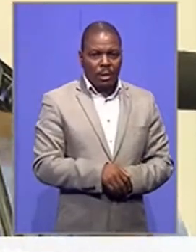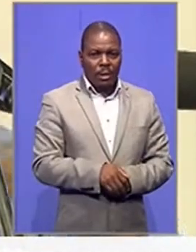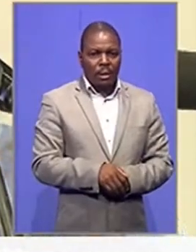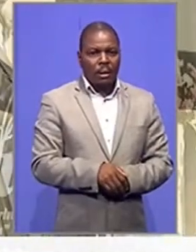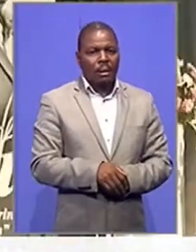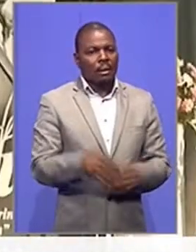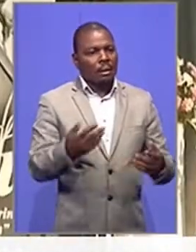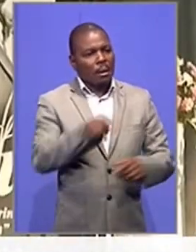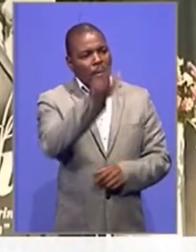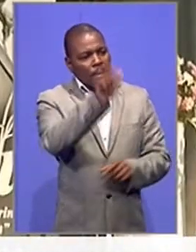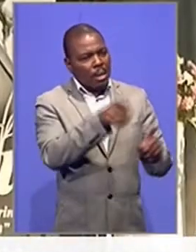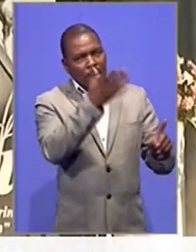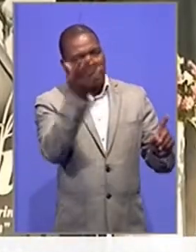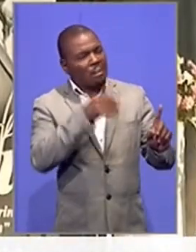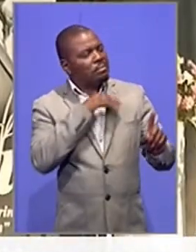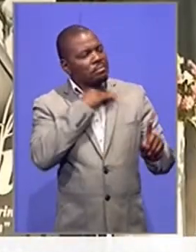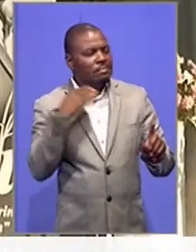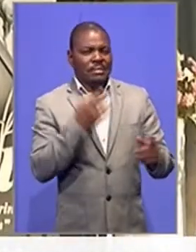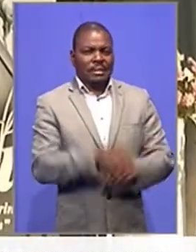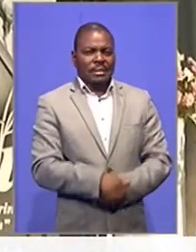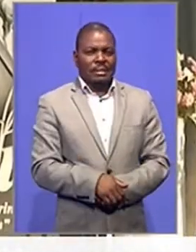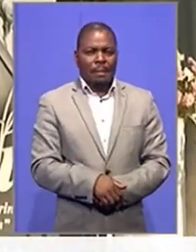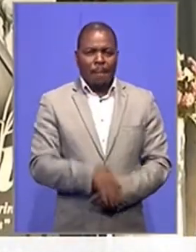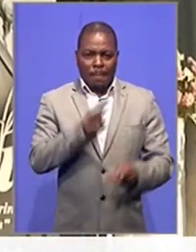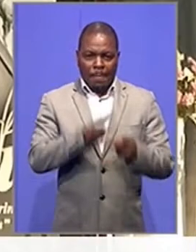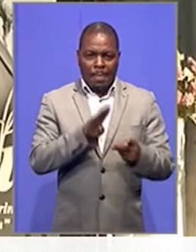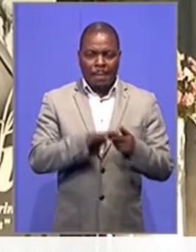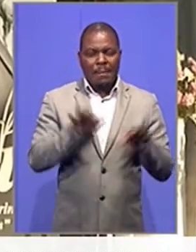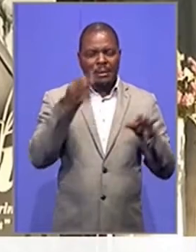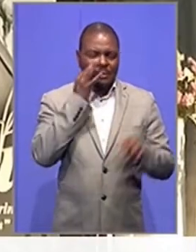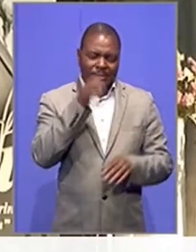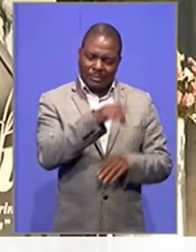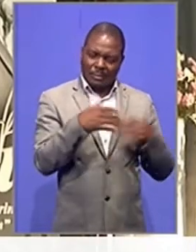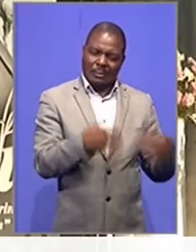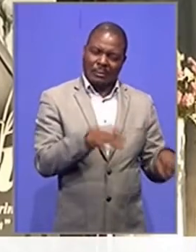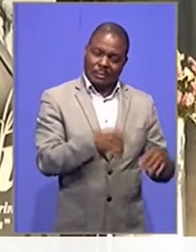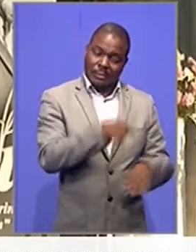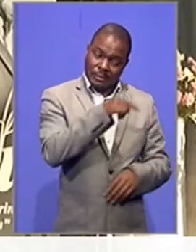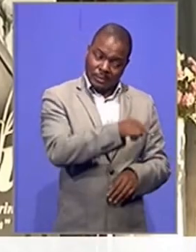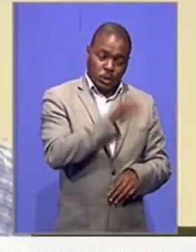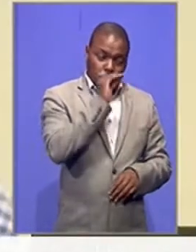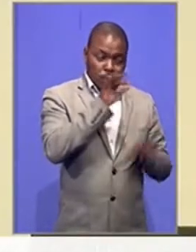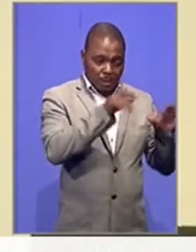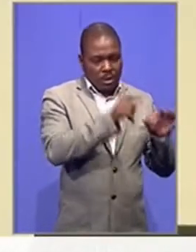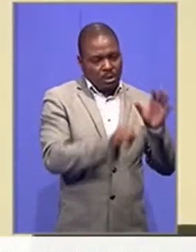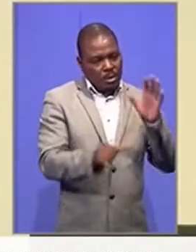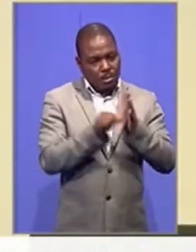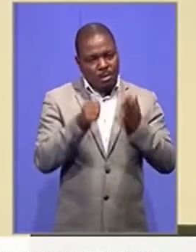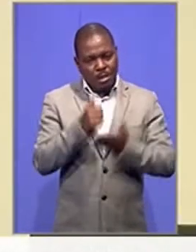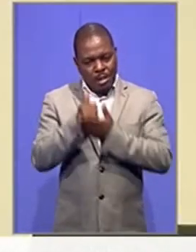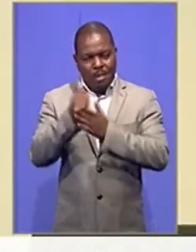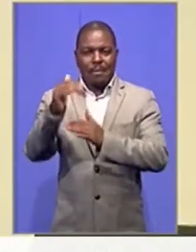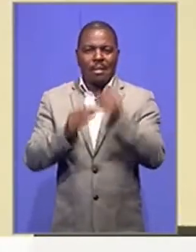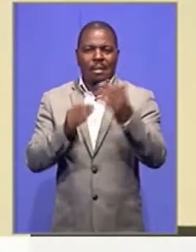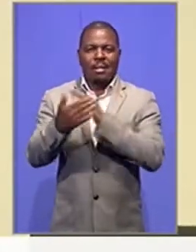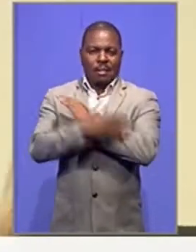kgotsane. Go gateletswe gape botlhokwa jwa bobegakgang mo kgodisong ya naga. As members of the